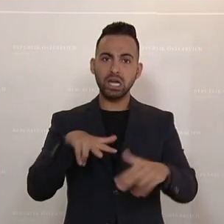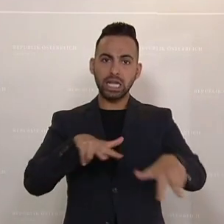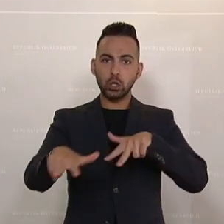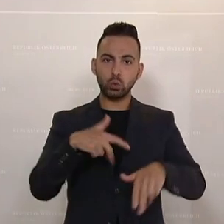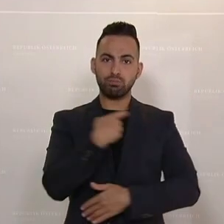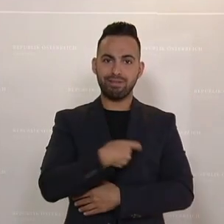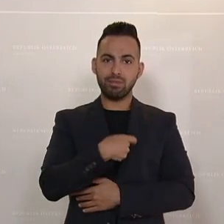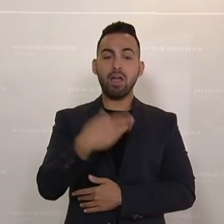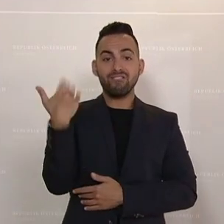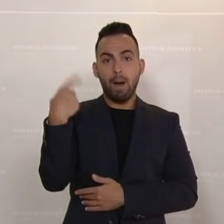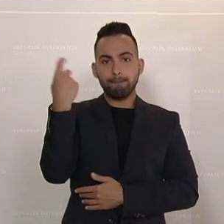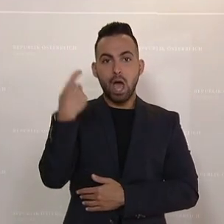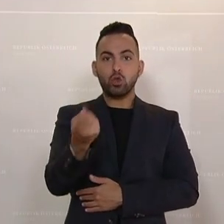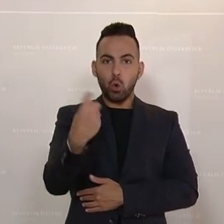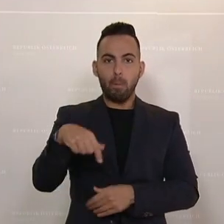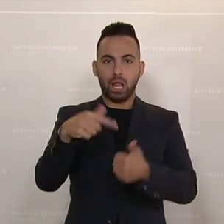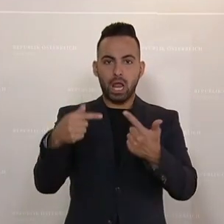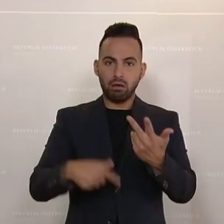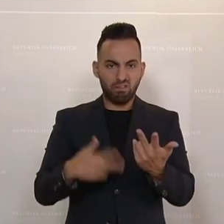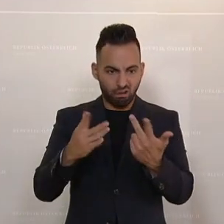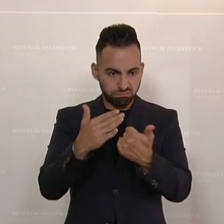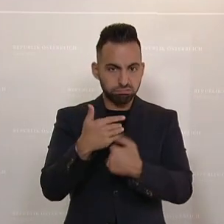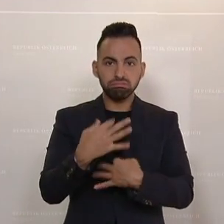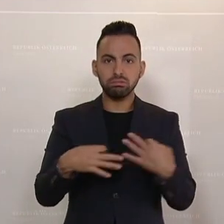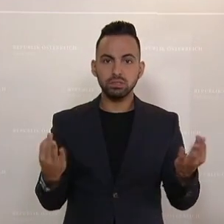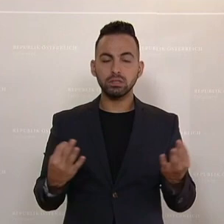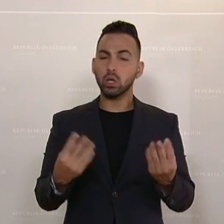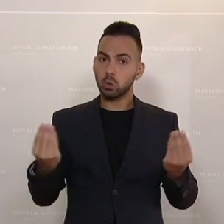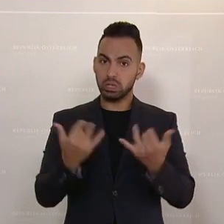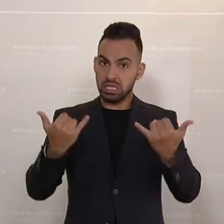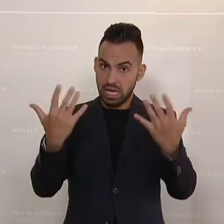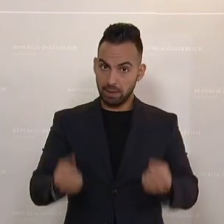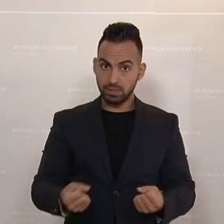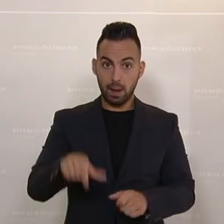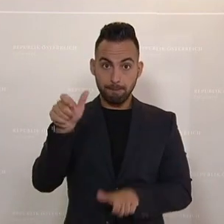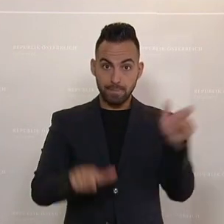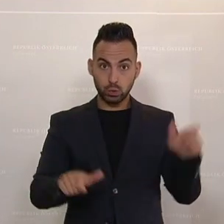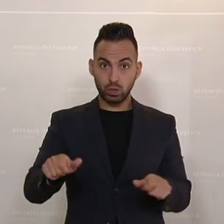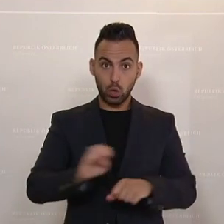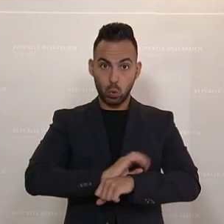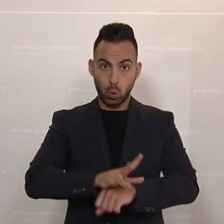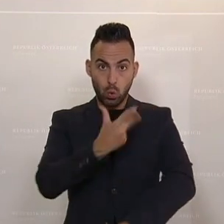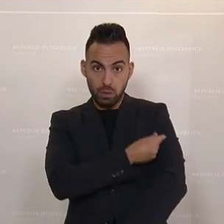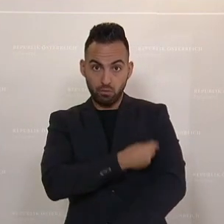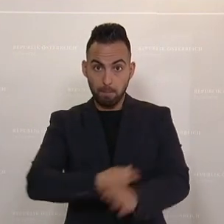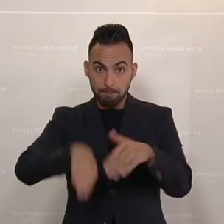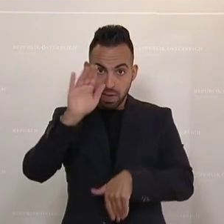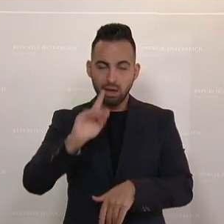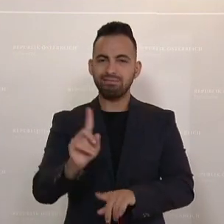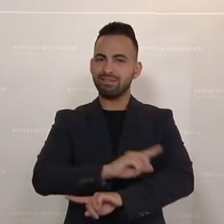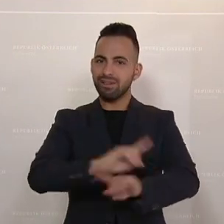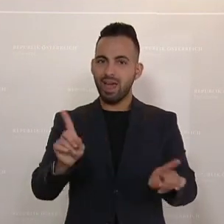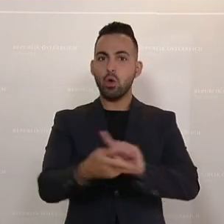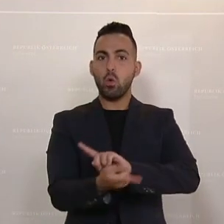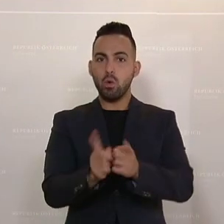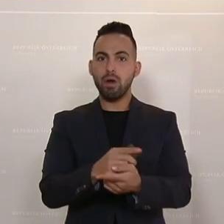haben, damit erreichen zu wollen. Denn es hat weder dazu geführt, dass die Menschen sich vermehrt gegen Covid-19 impfen haben lassen, sondern es hat